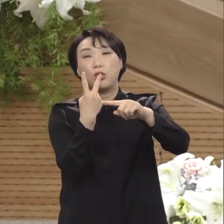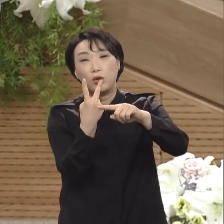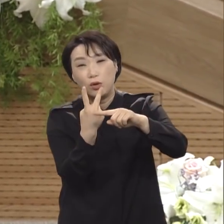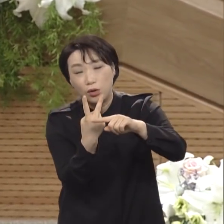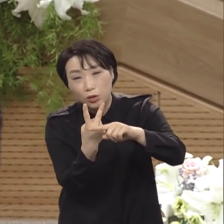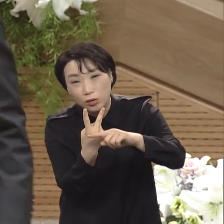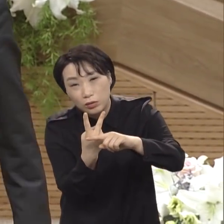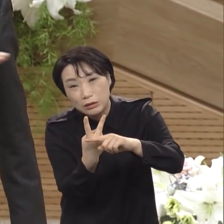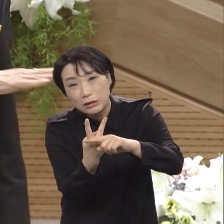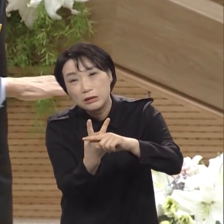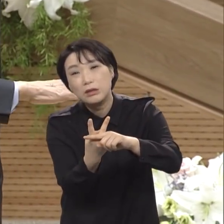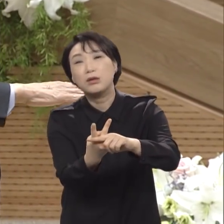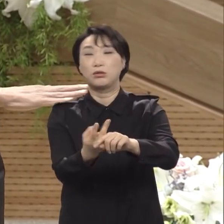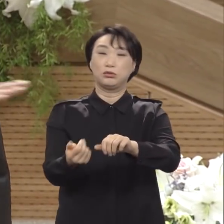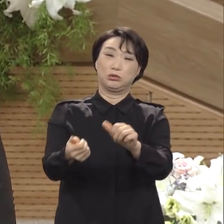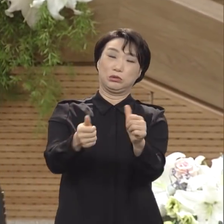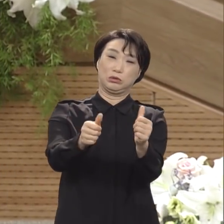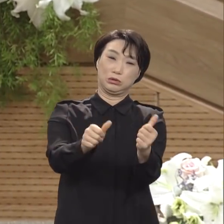거꾸로도